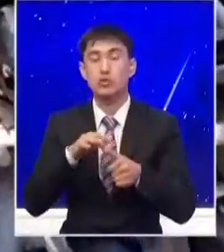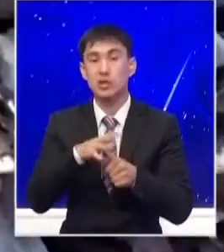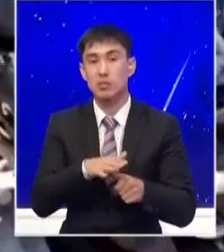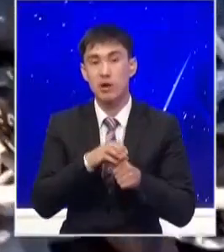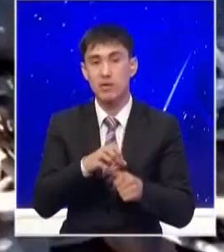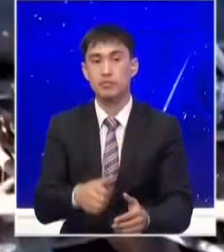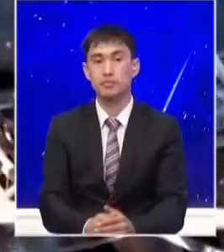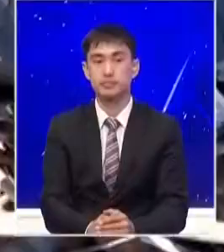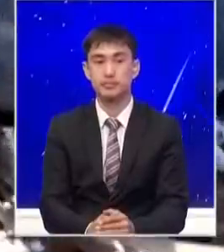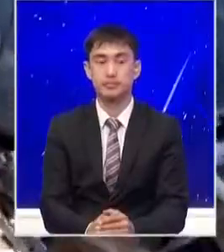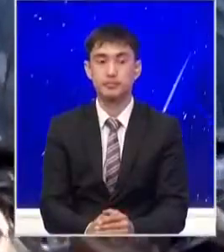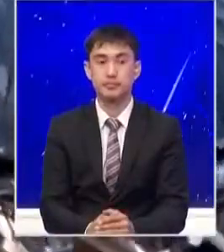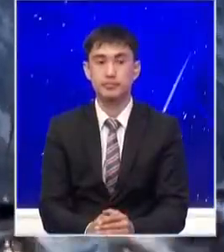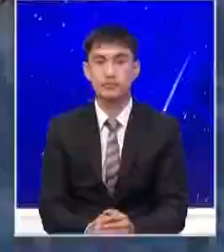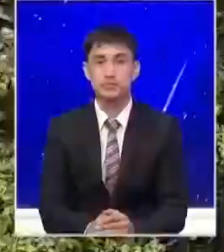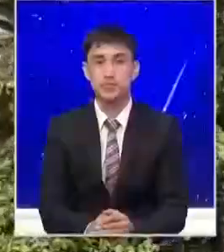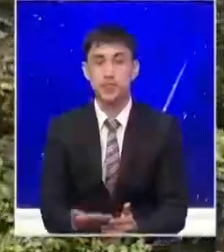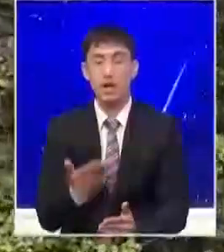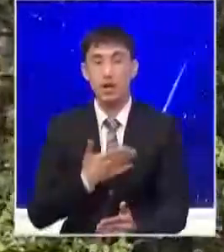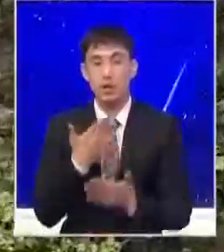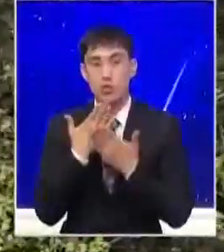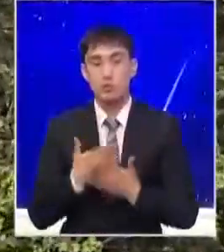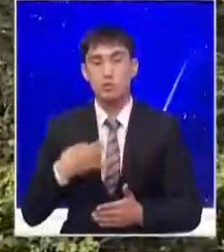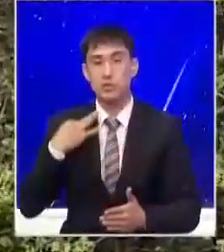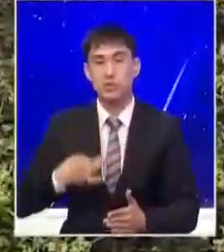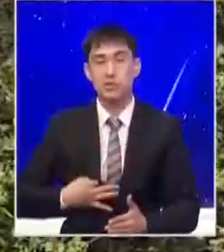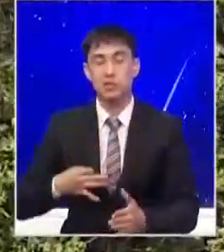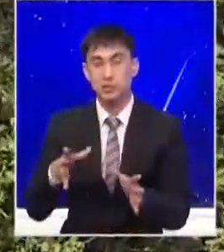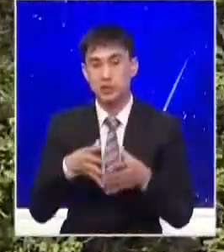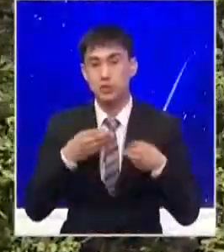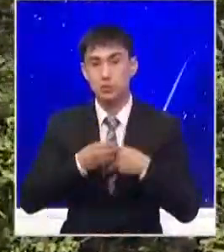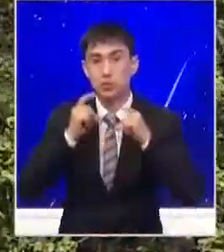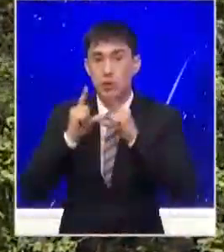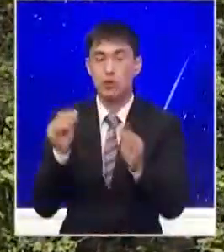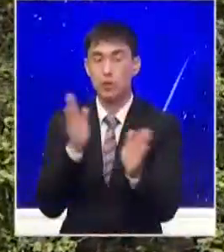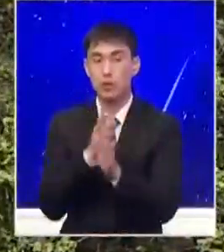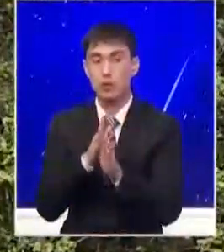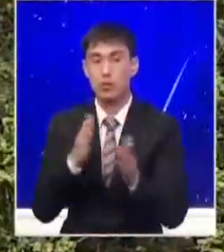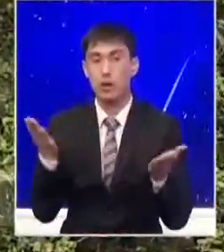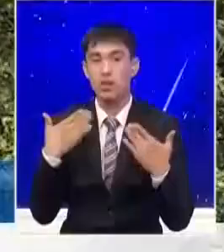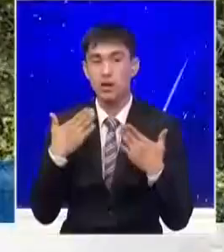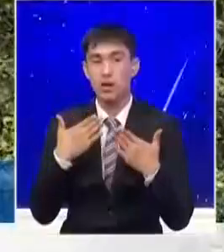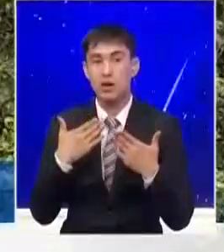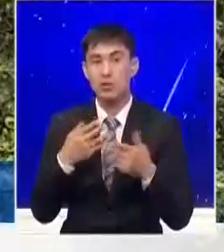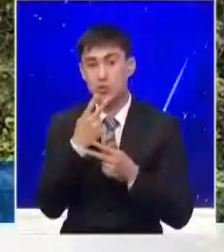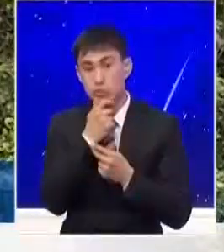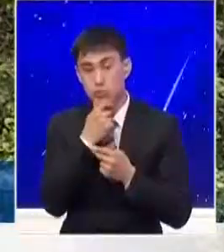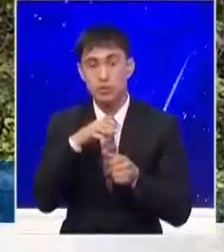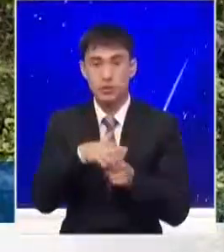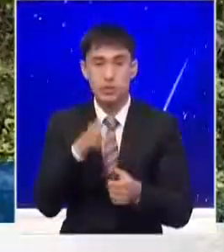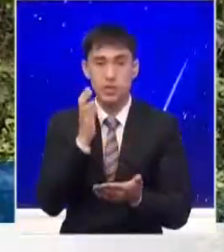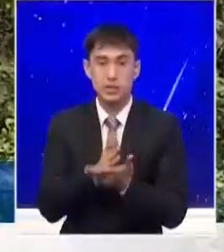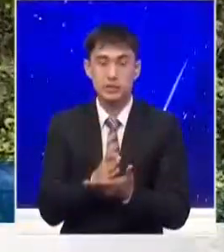грибами. Любим с сыном поехать, с семьей часто бывает. Соберемся на природу, поедешь отдыхать, хоп, смотришь, грибы